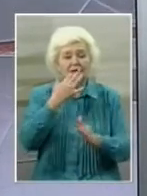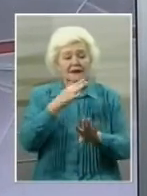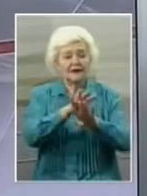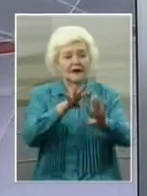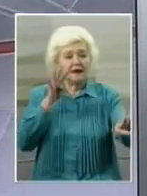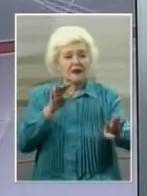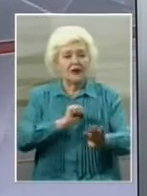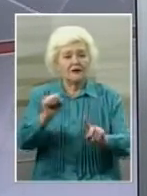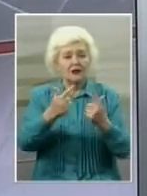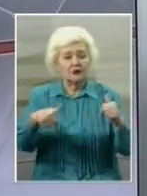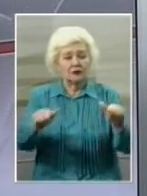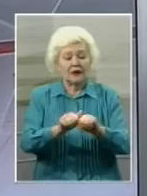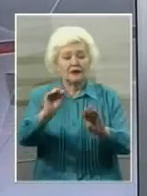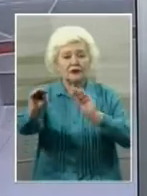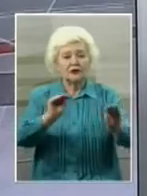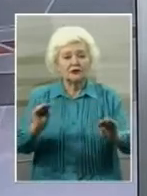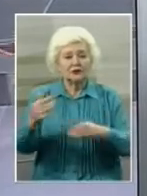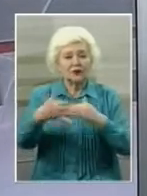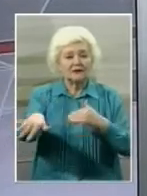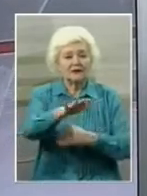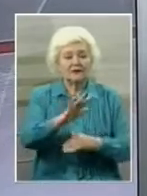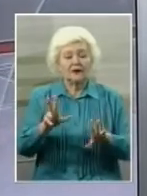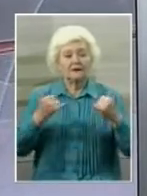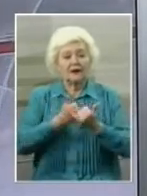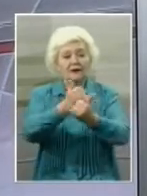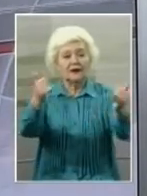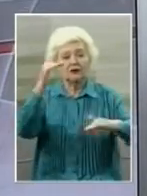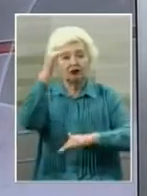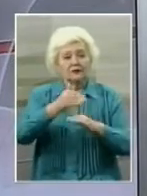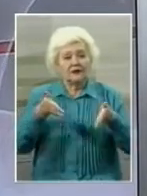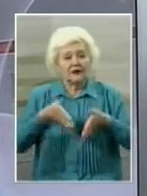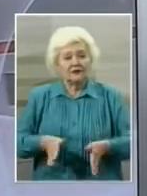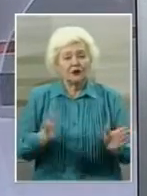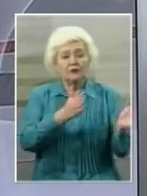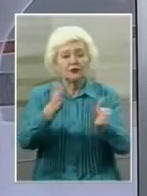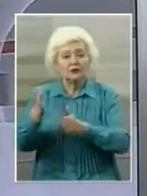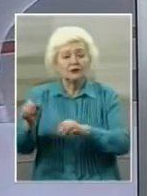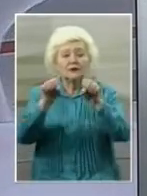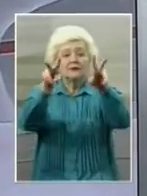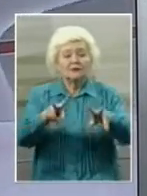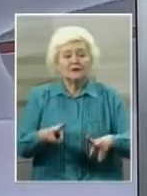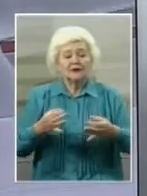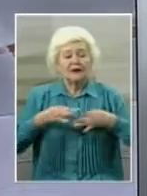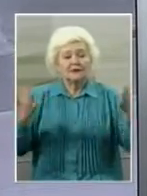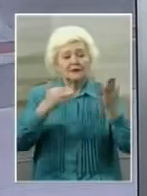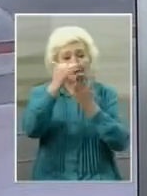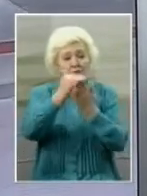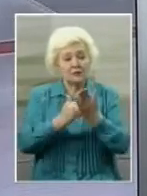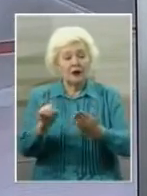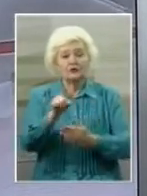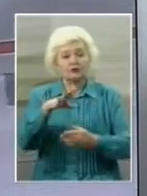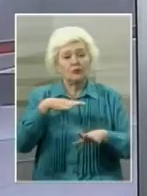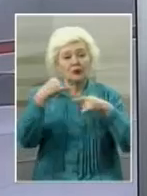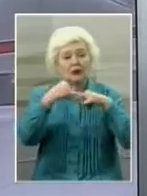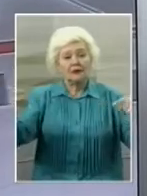Національної гвардії України, що дислокується у Херсоні, на щедрий вечір та Різдво підготували спеціальне святкове меню. Що було